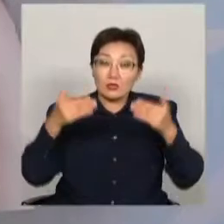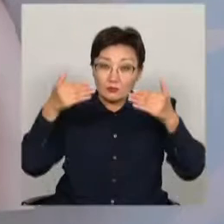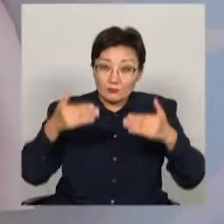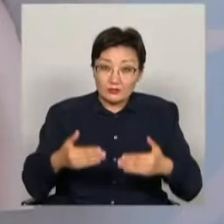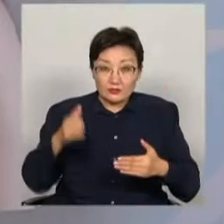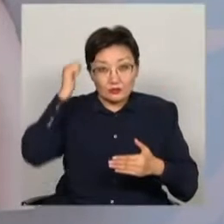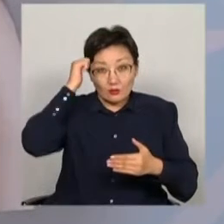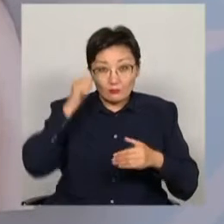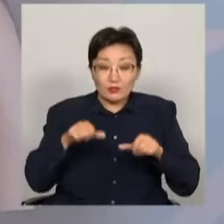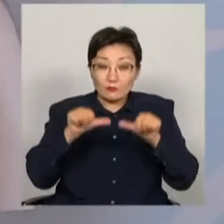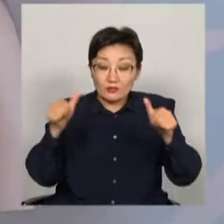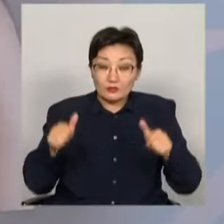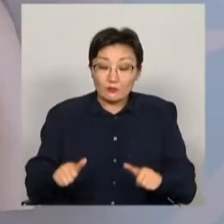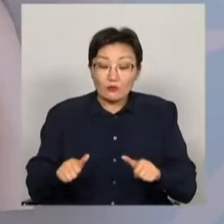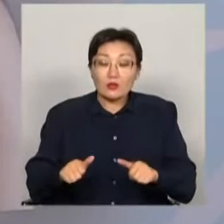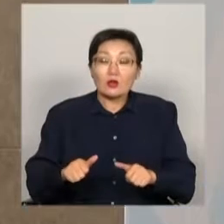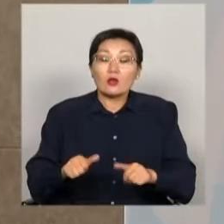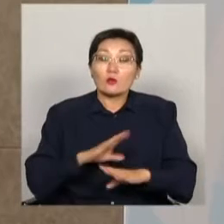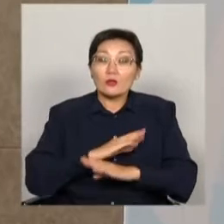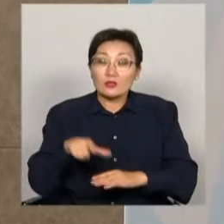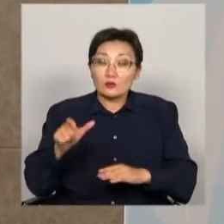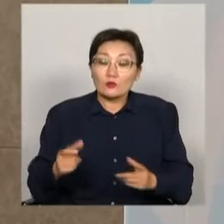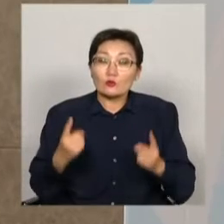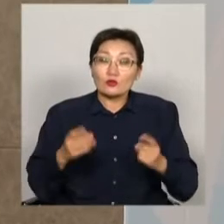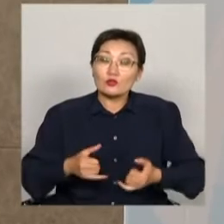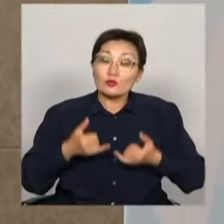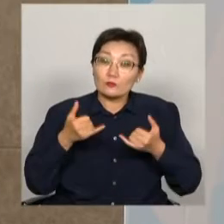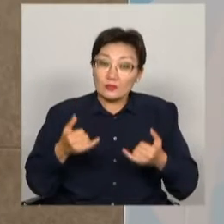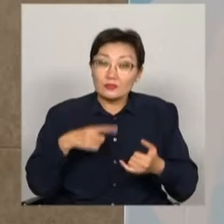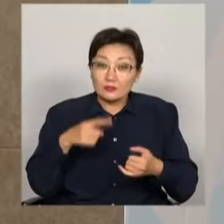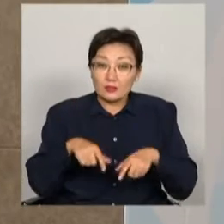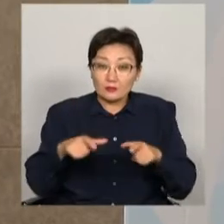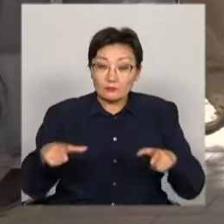тағылған ескерткіш белгі марқұмға деген зор ілтипат дейді көзін көргендер.